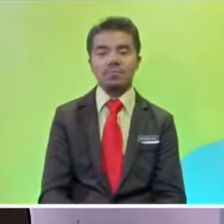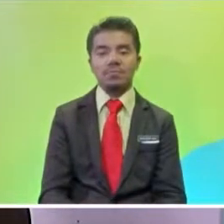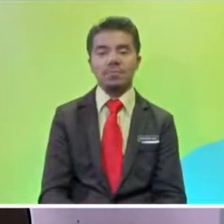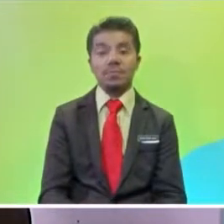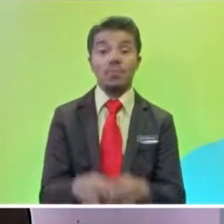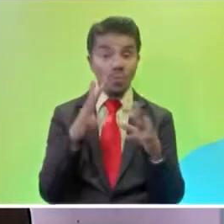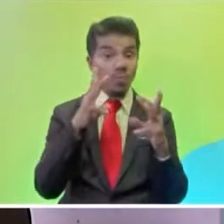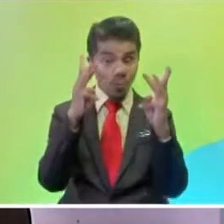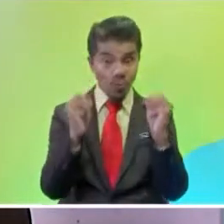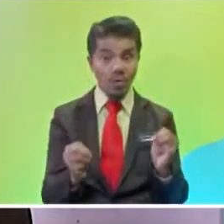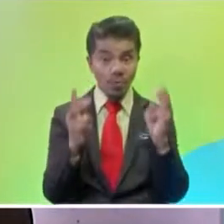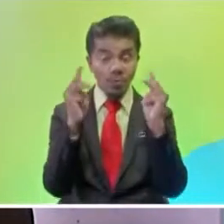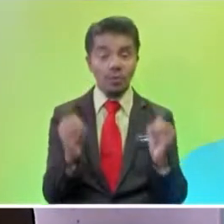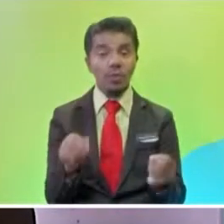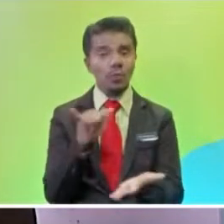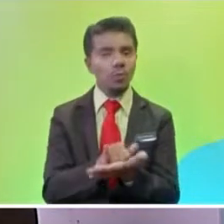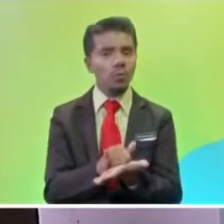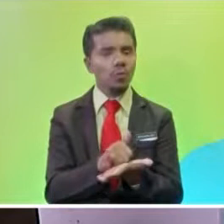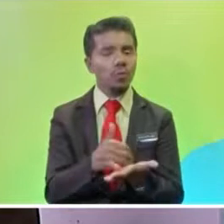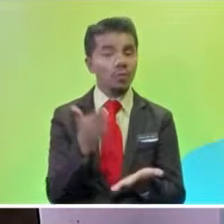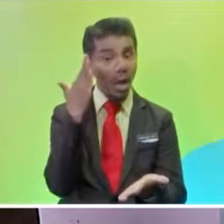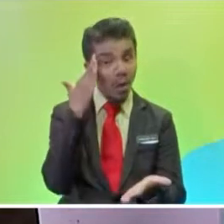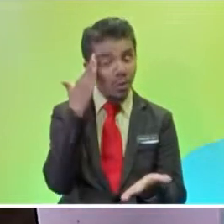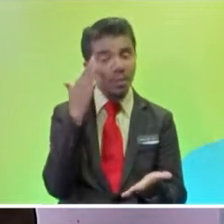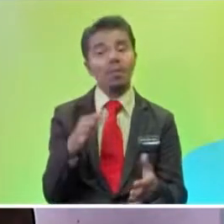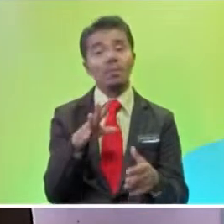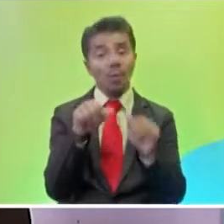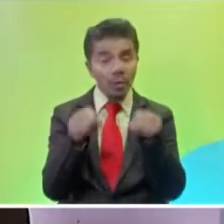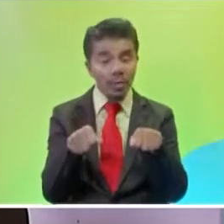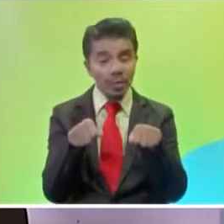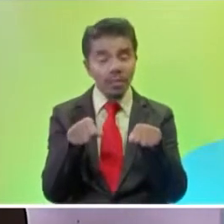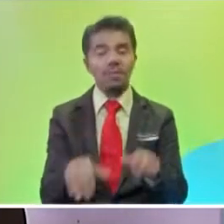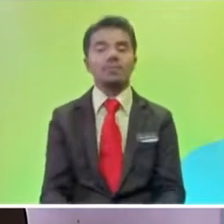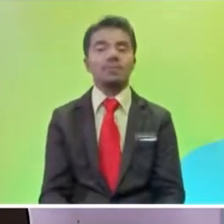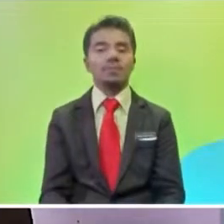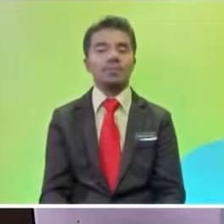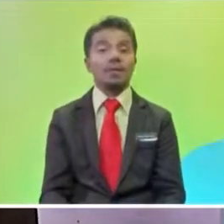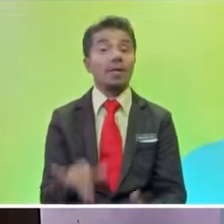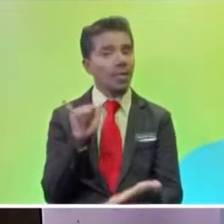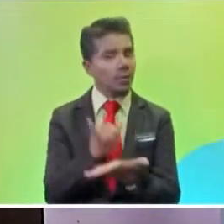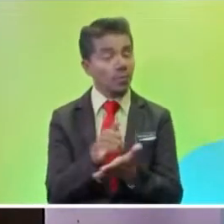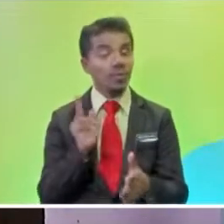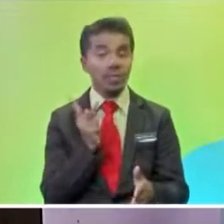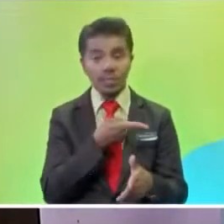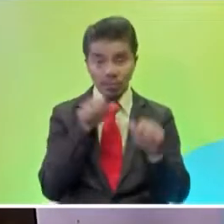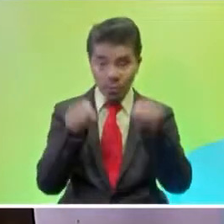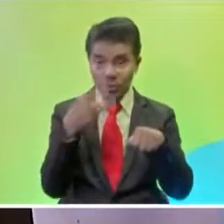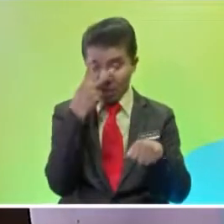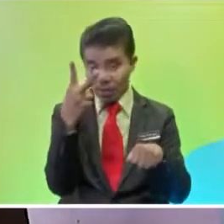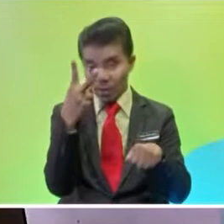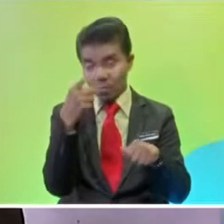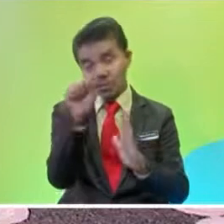penguasaan murid itu adalah berdasarkan apa yang mereka beri sampaikan kepada kita dan tugas kita sebagai guru untuk membimbing mereka untuk dampak yang